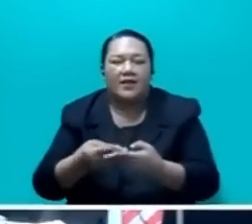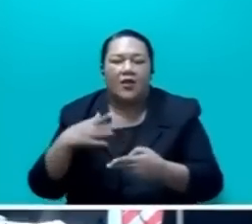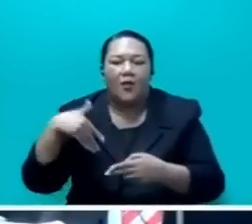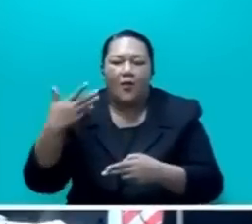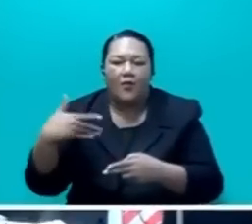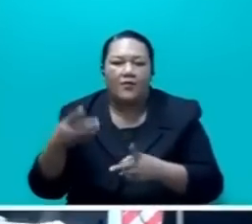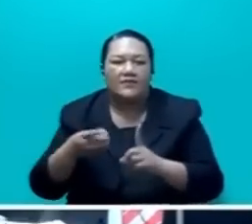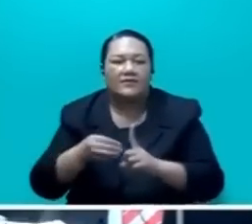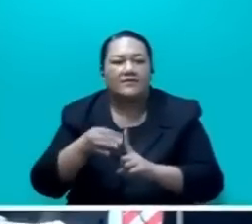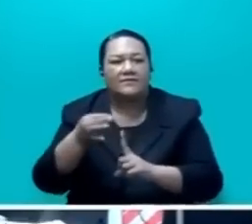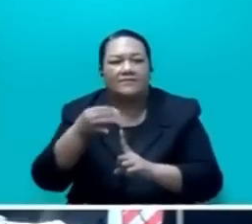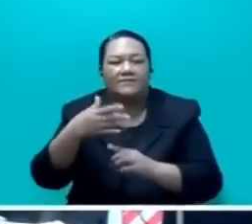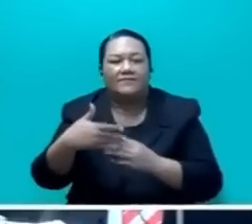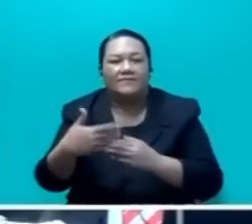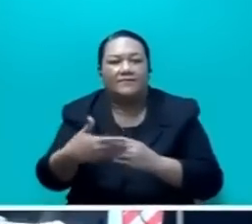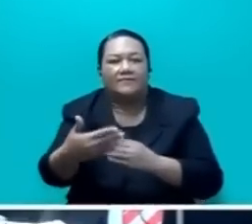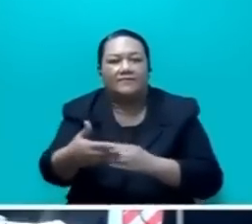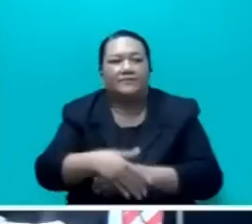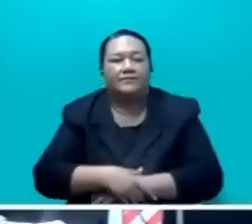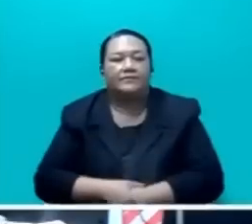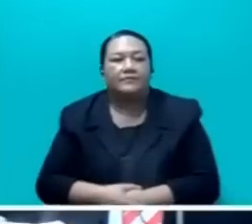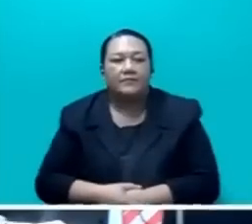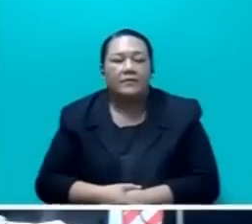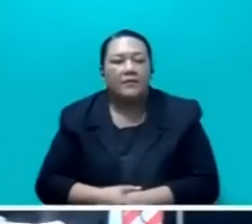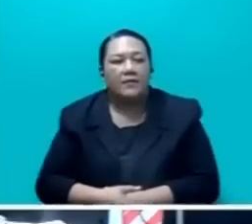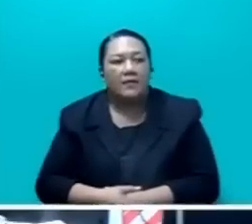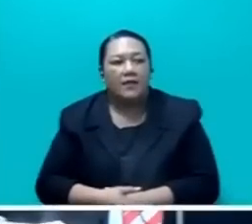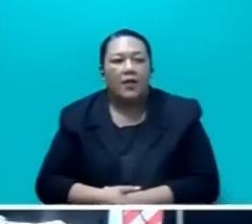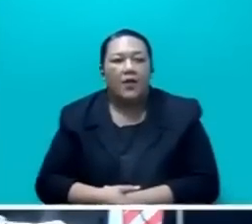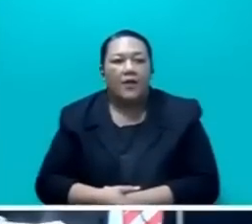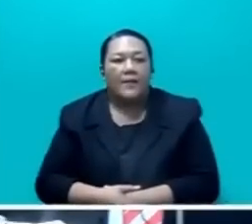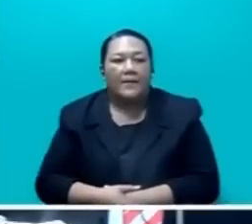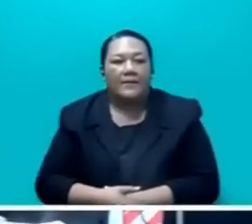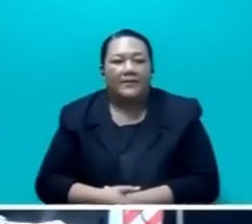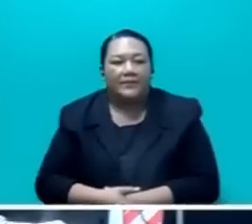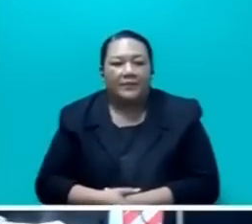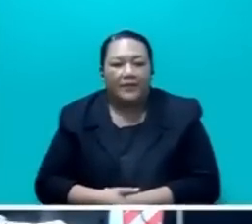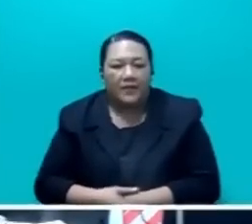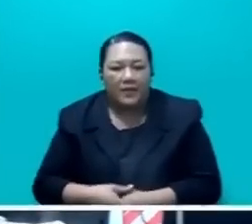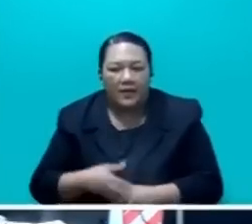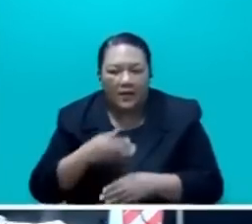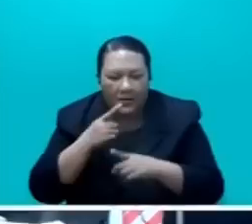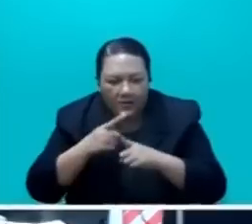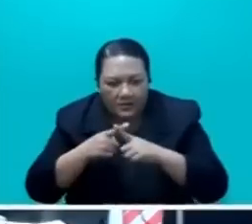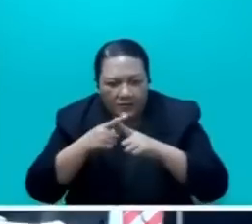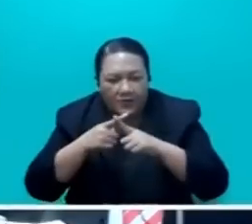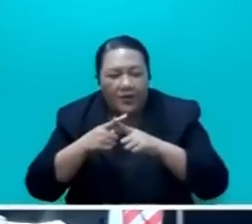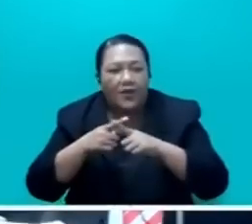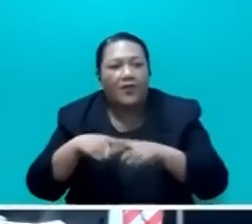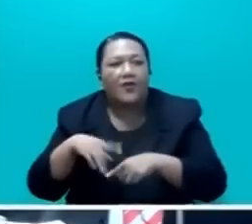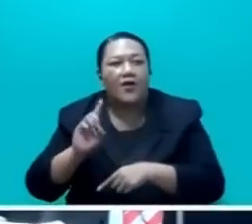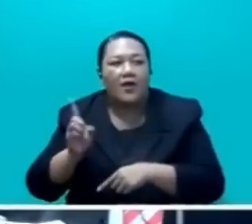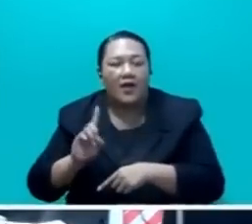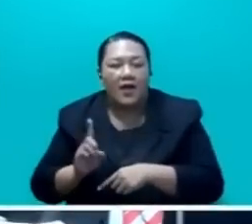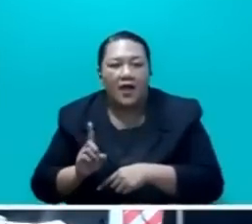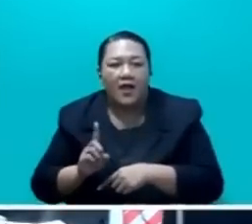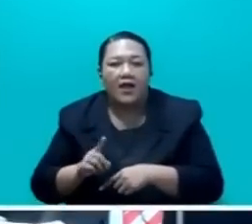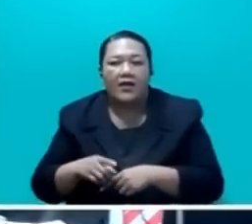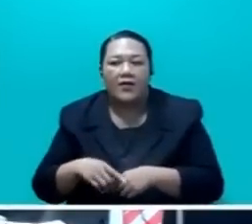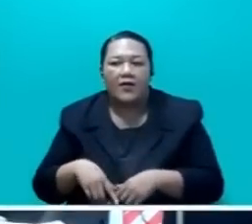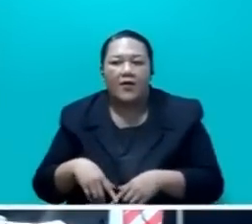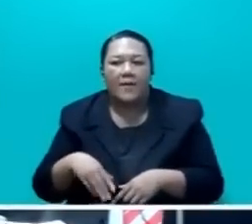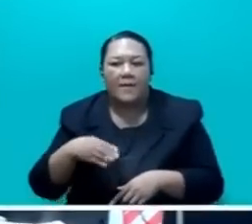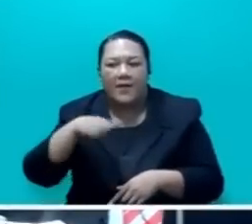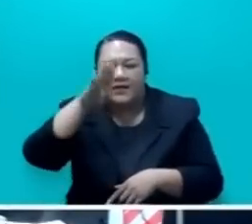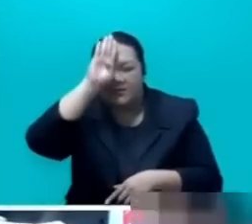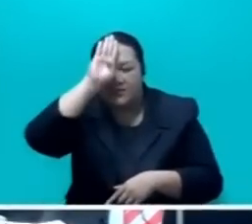matang. O watilo ngon turanga tataklengaw.